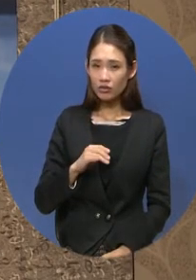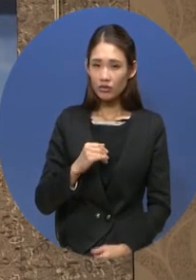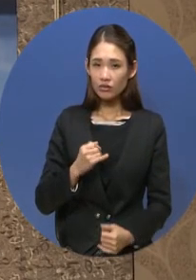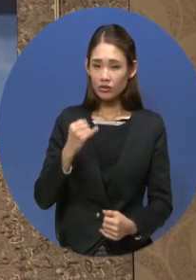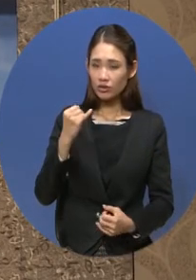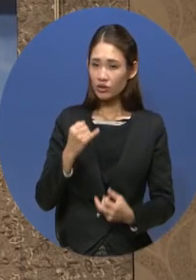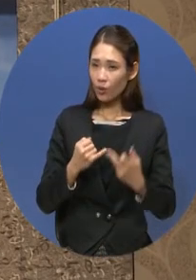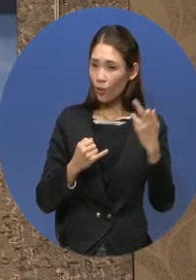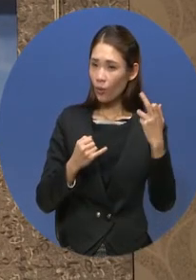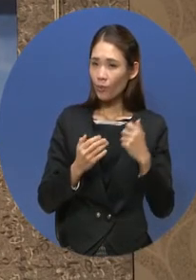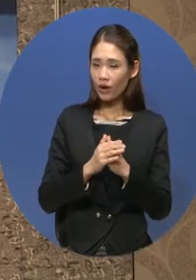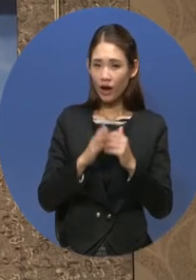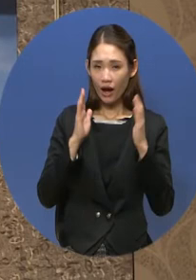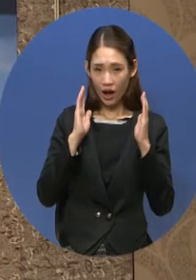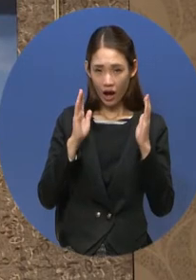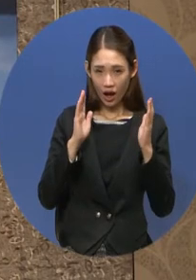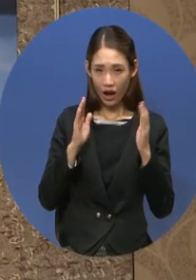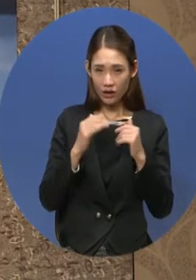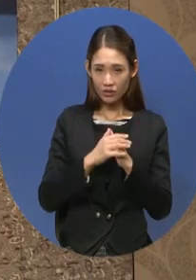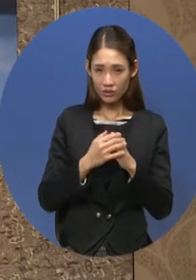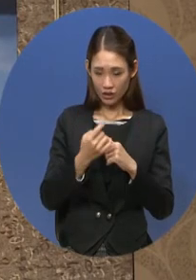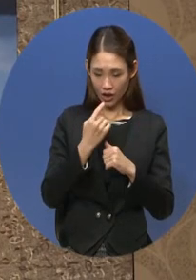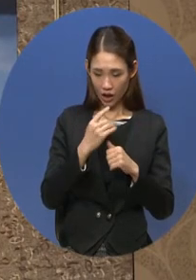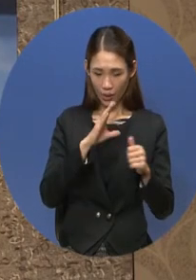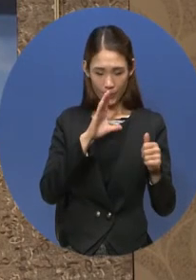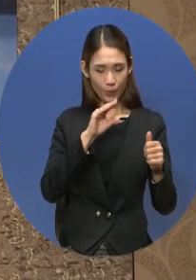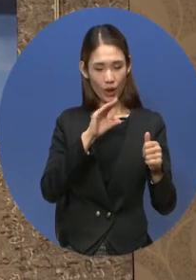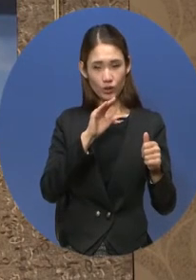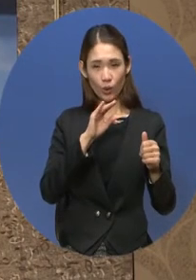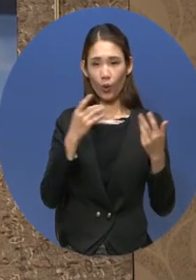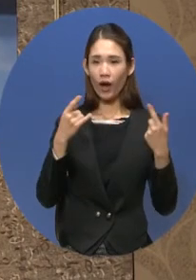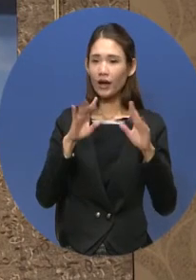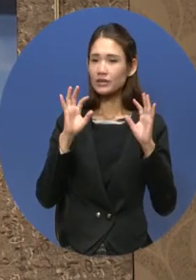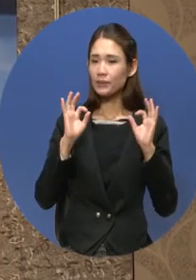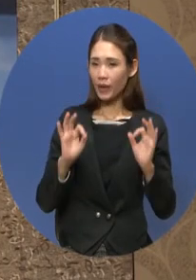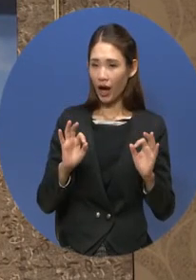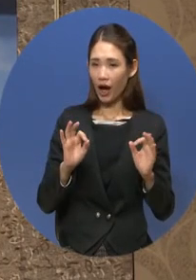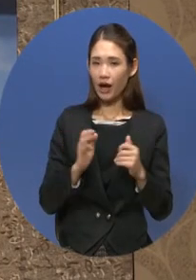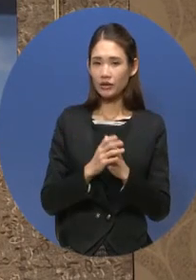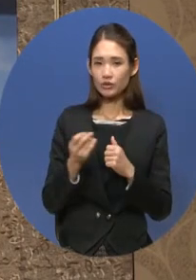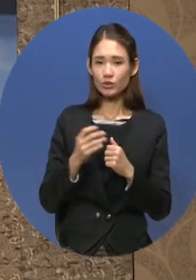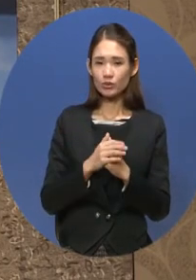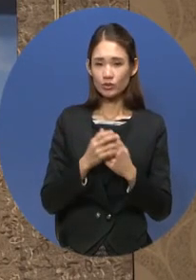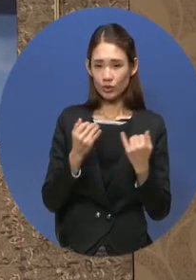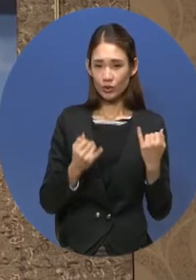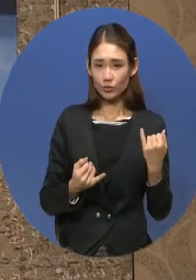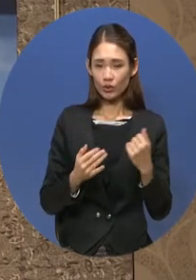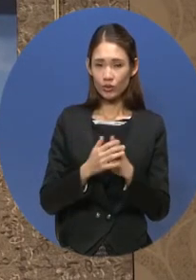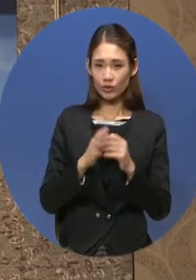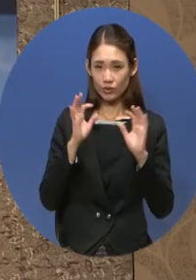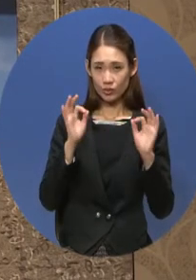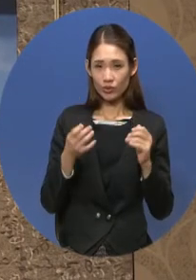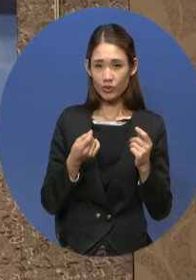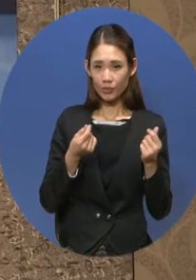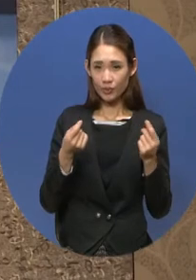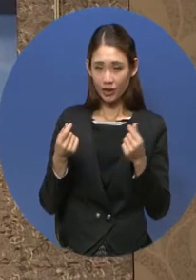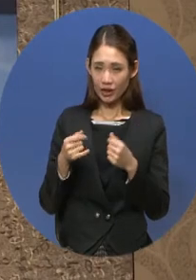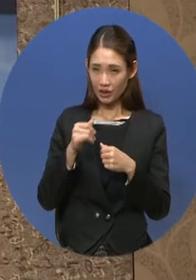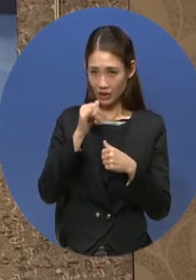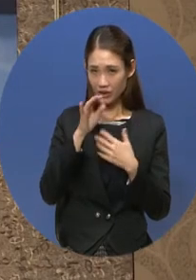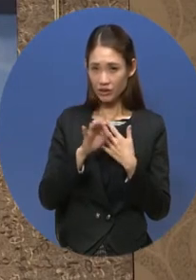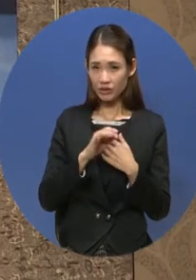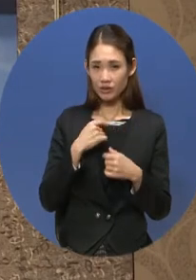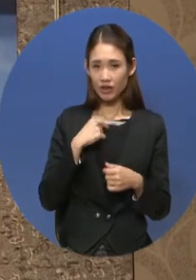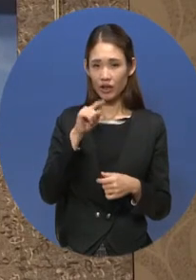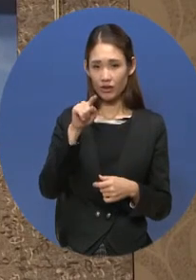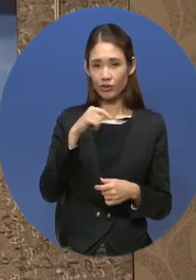언니나 오빠의 그 학업 방송을 같이 보는 거예요. 그리고 이제 그 동생이 그걸 보고 비슷한 게 있으면 나